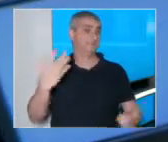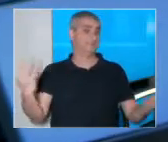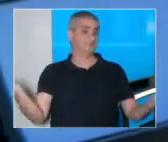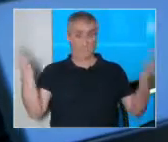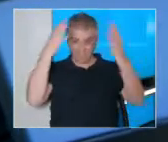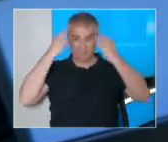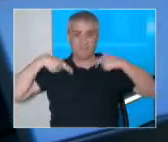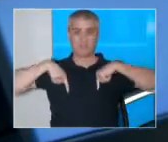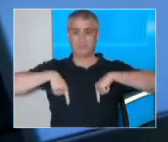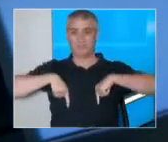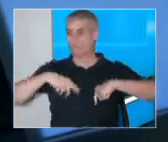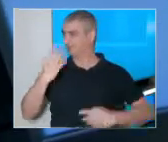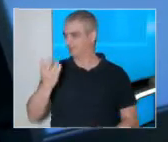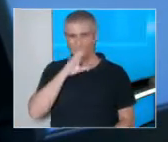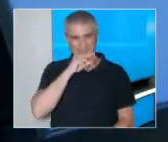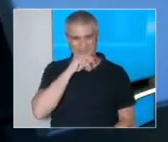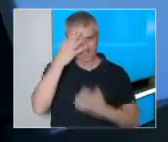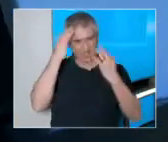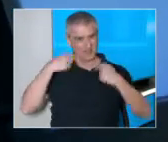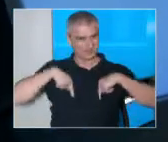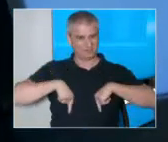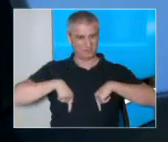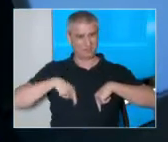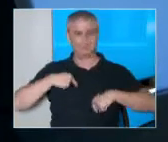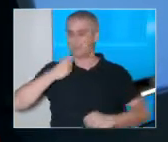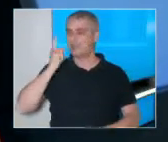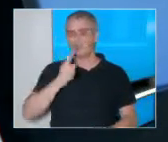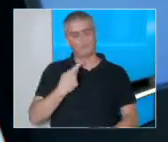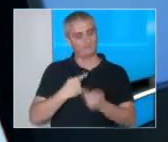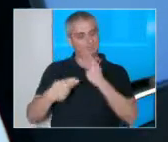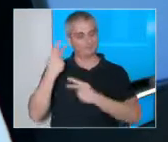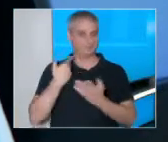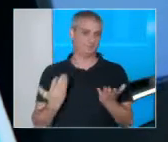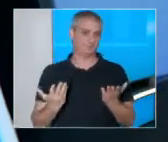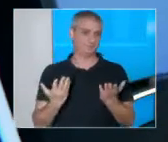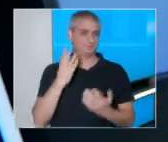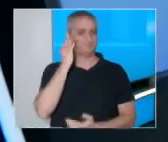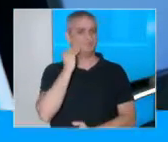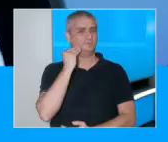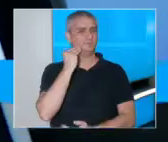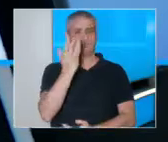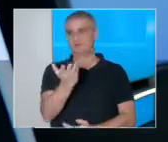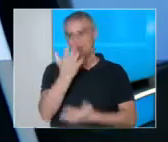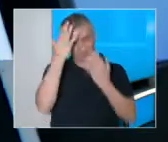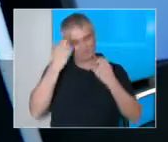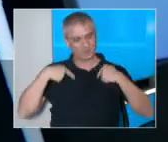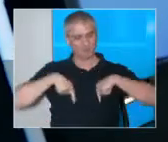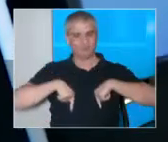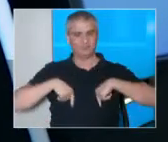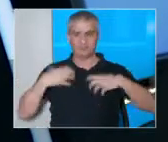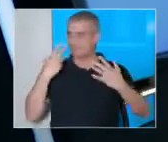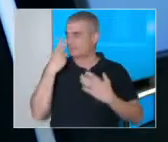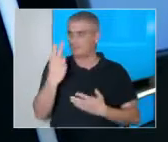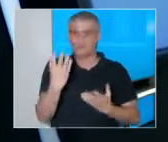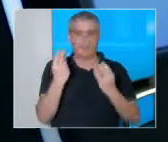כבוד היושב ראש, רגע, אתה דיברת על כבוד היושב ראש, אני מוכרח לחזור בתענוג על כבוד היושב ראש והמחזות